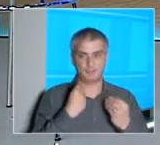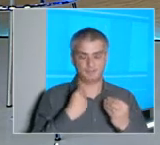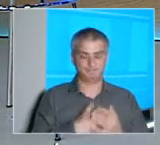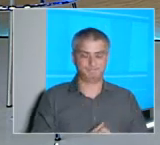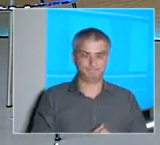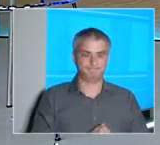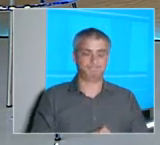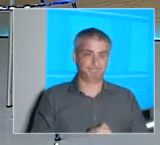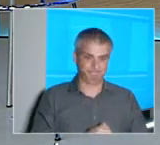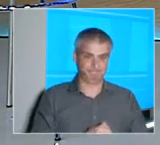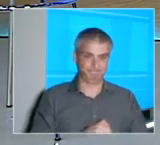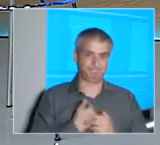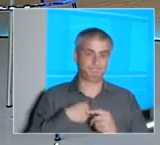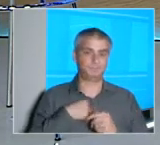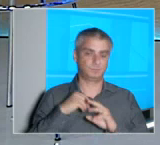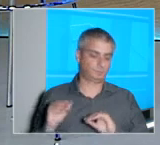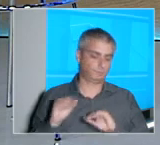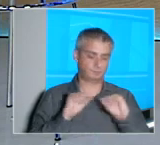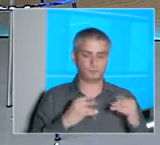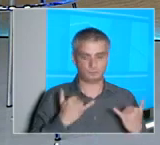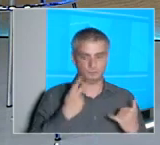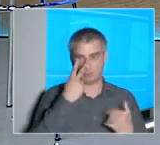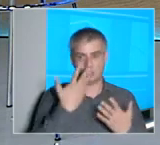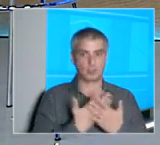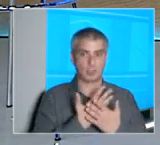עידן. אנחנו נעבור עכשיו לראות